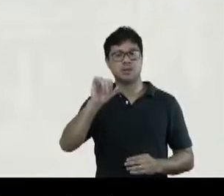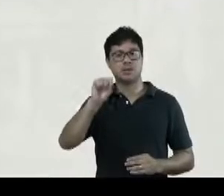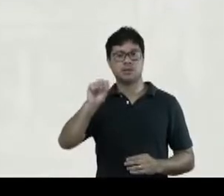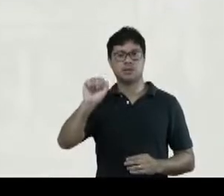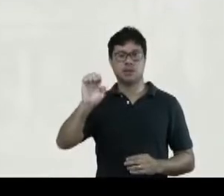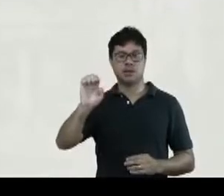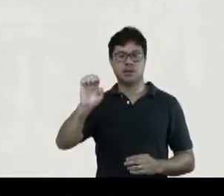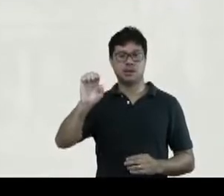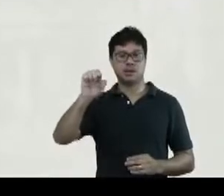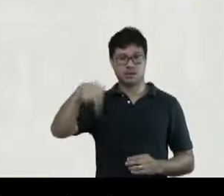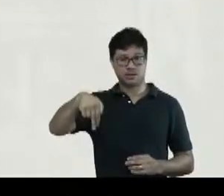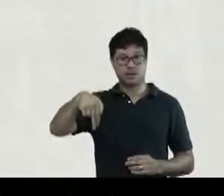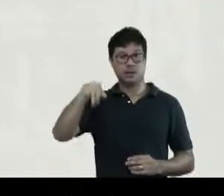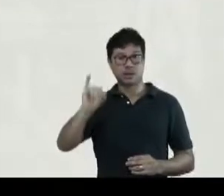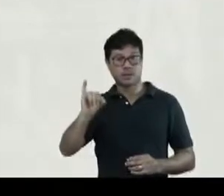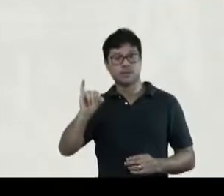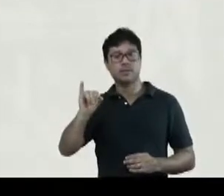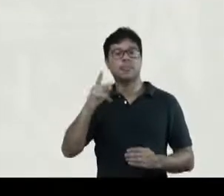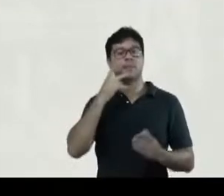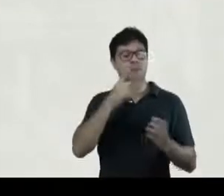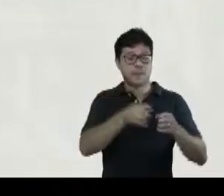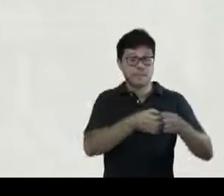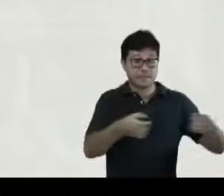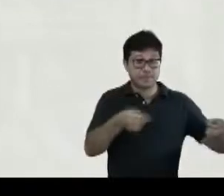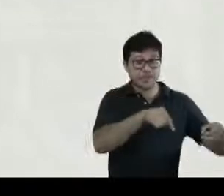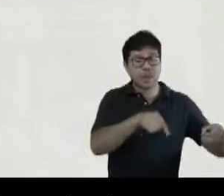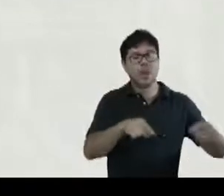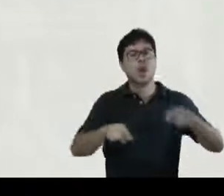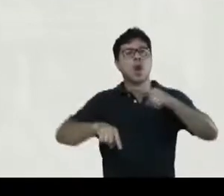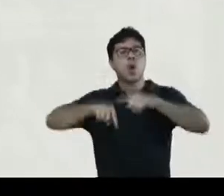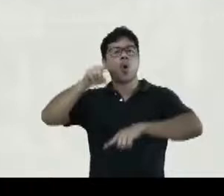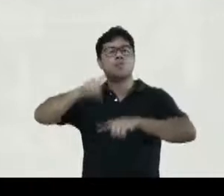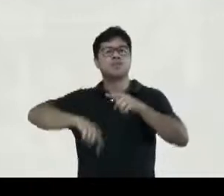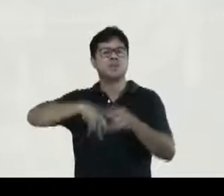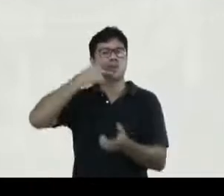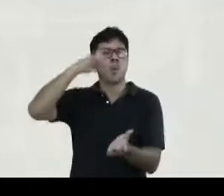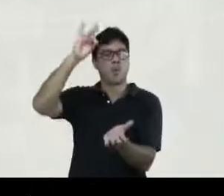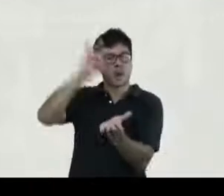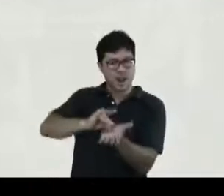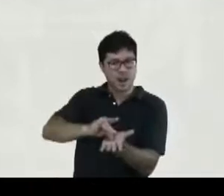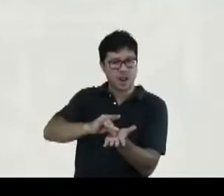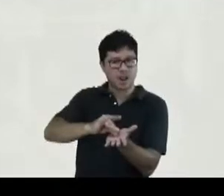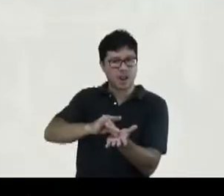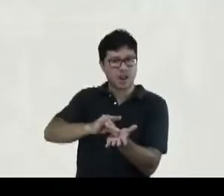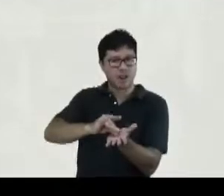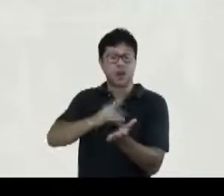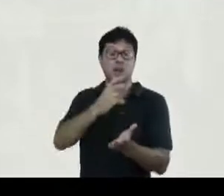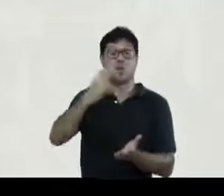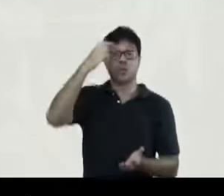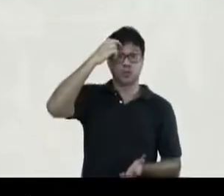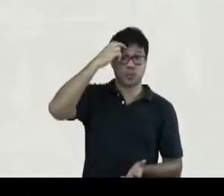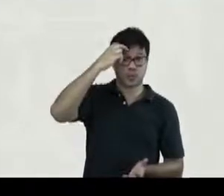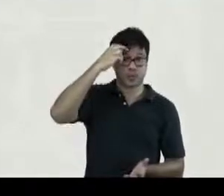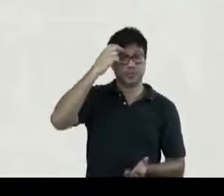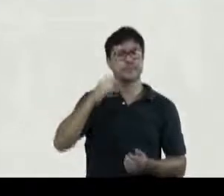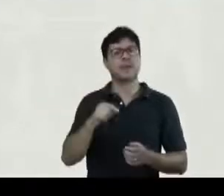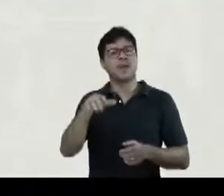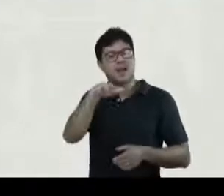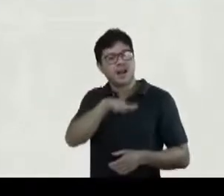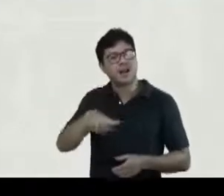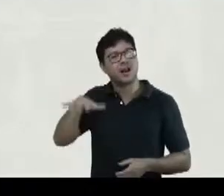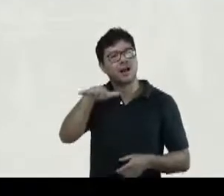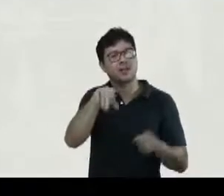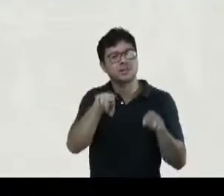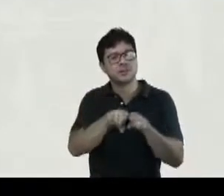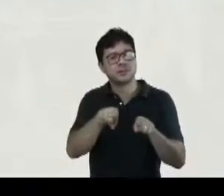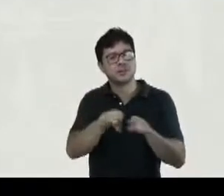Welt, als Kulturobjekt definiert. In diesem Bereich gehört dann auch die Normierung